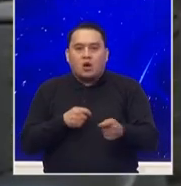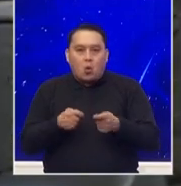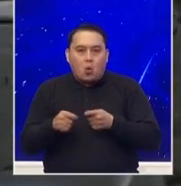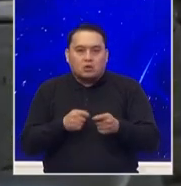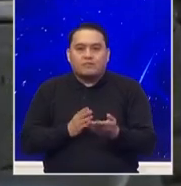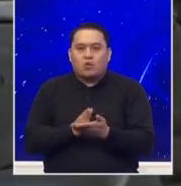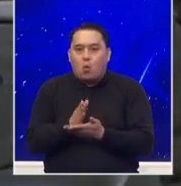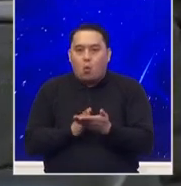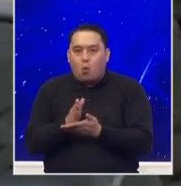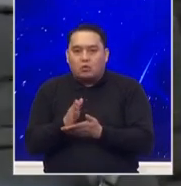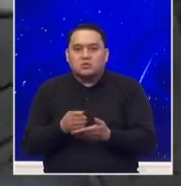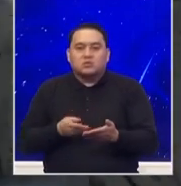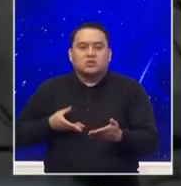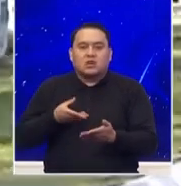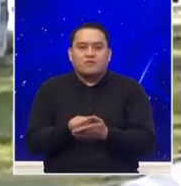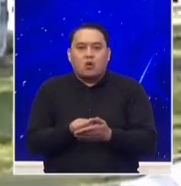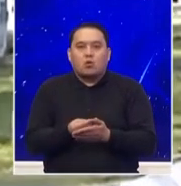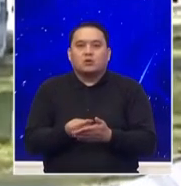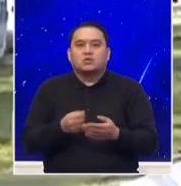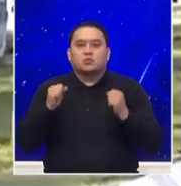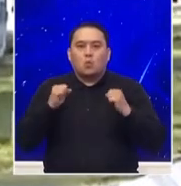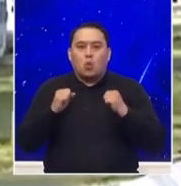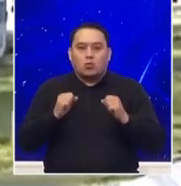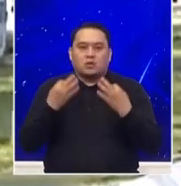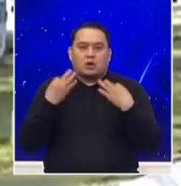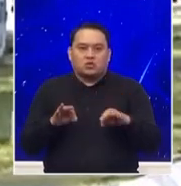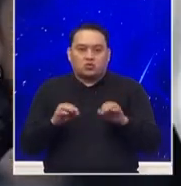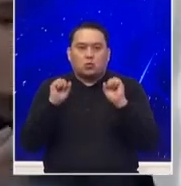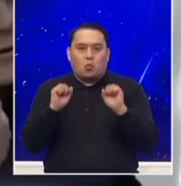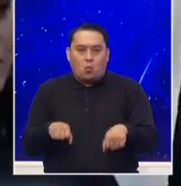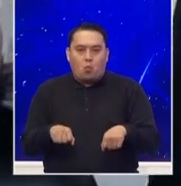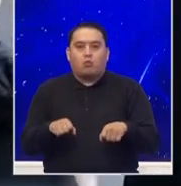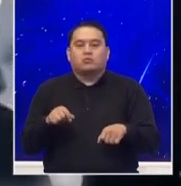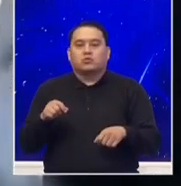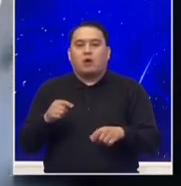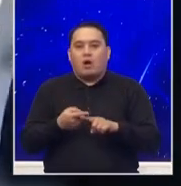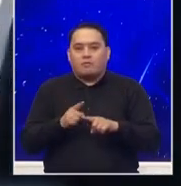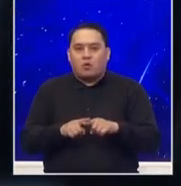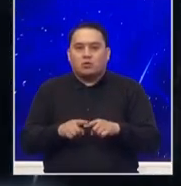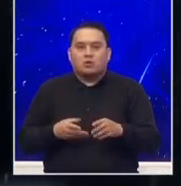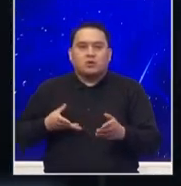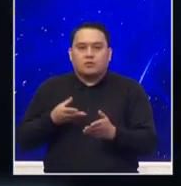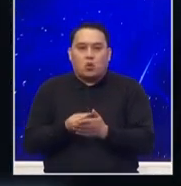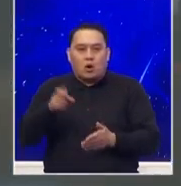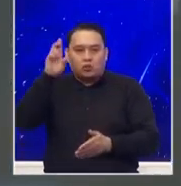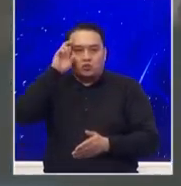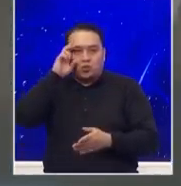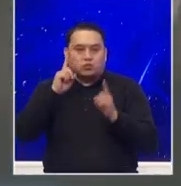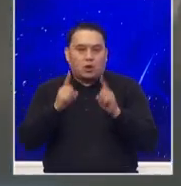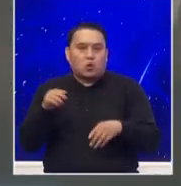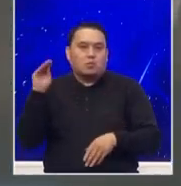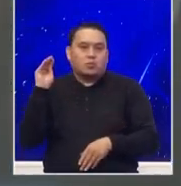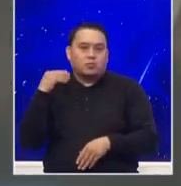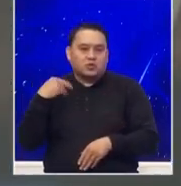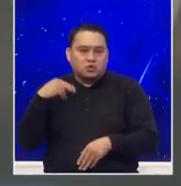эту отрасль. Ставки на спорт отныне легальны. Соседи рассчитывают, что букмекерские конторы пополнят казну страны. Согласно указу